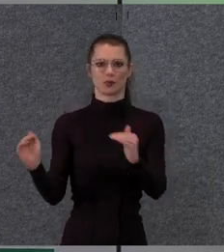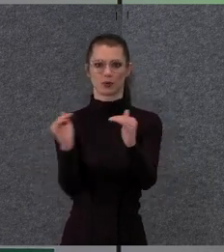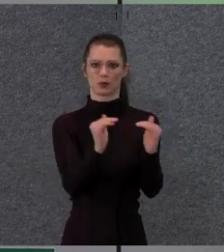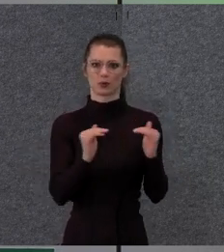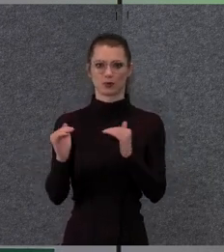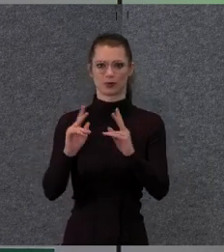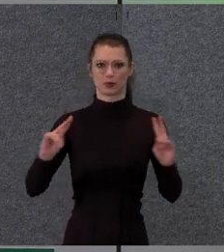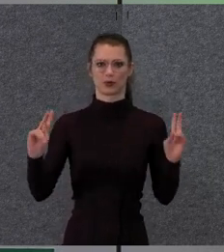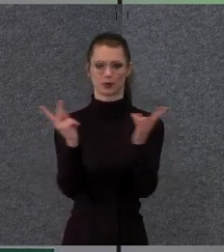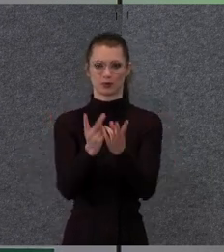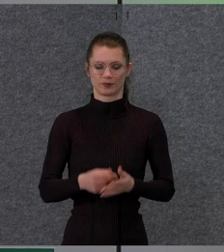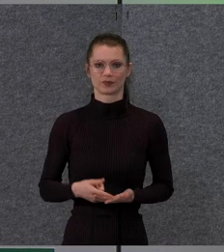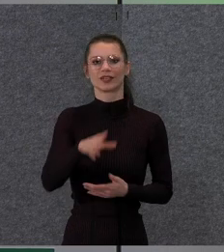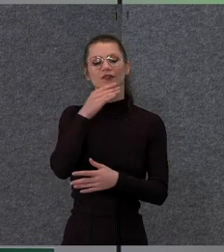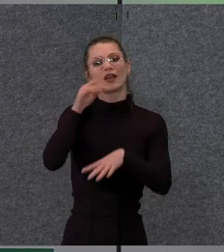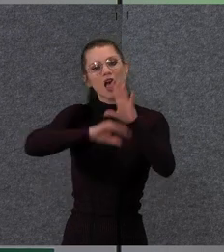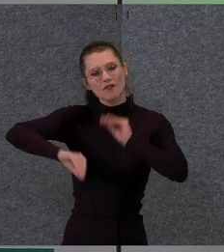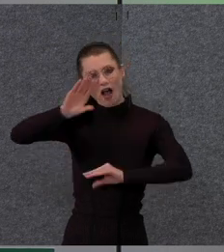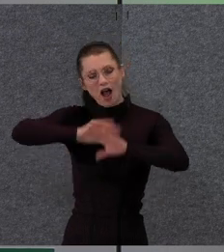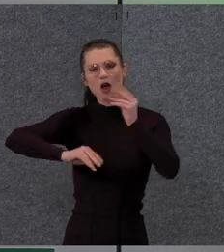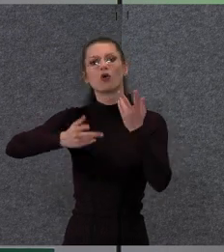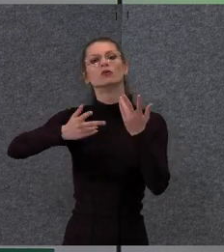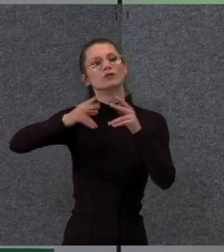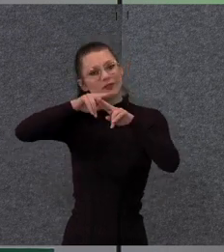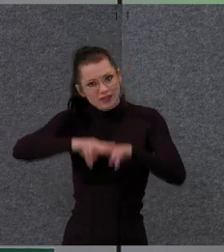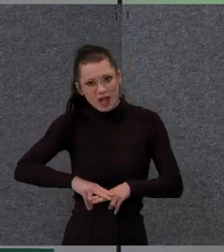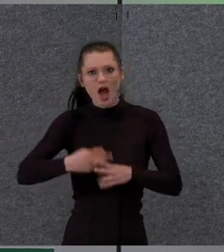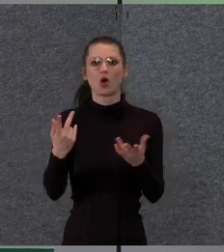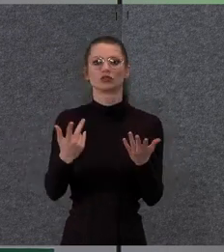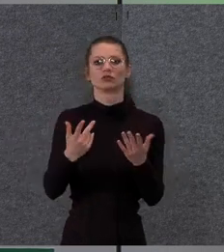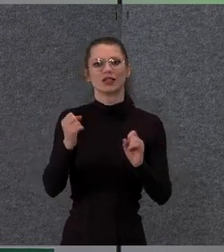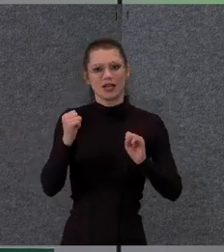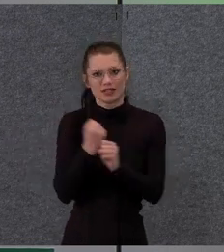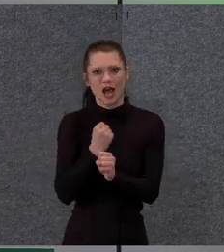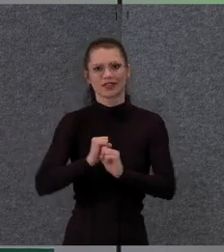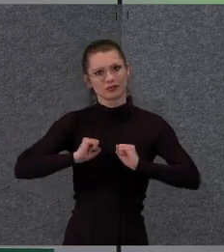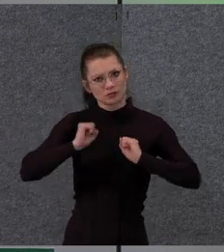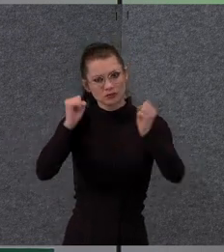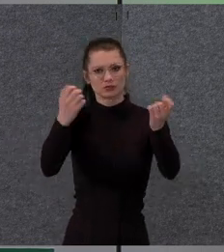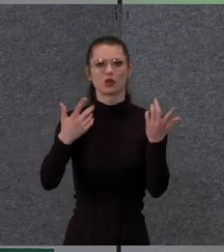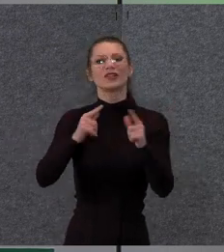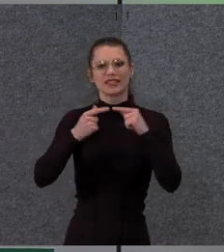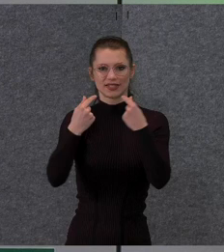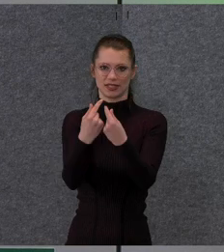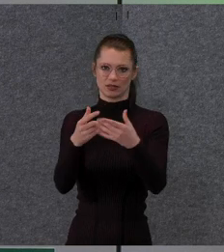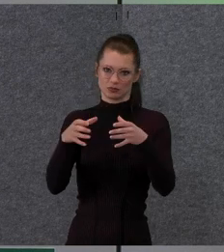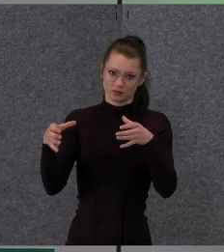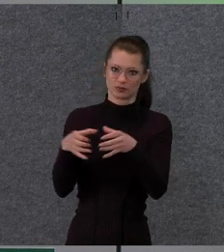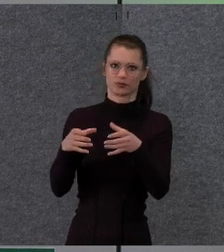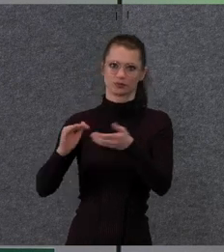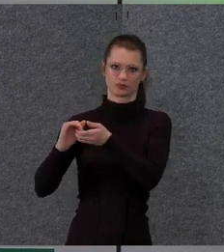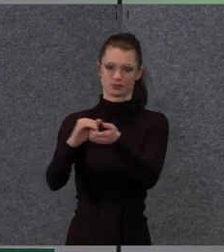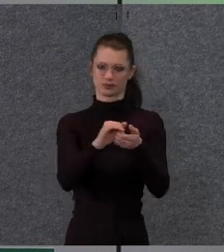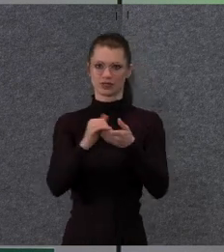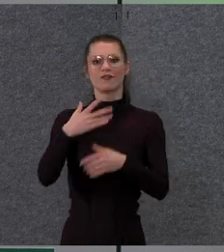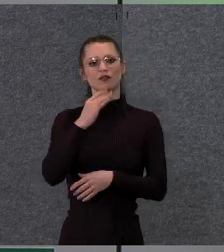viel Erfahrung, Verlässlichkeit, Tatendrang und Teamspiel möchte ich dieses Land mit euch gestalten und bitte